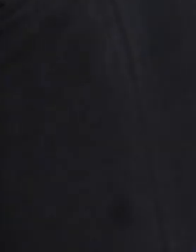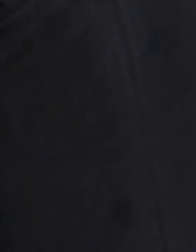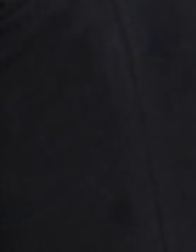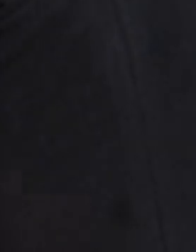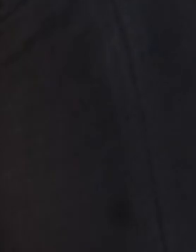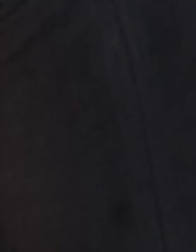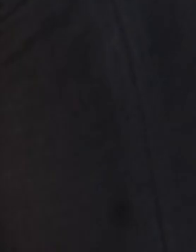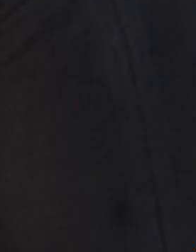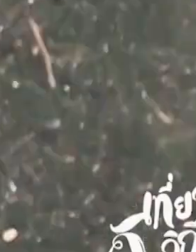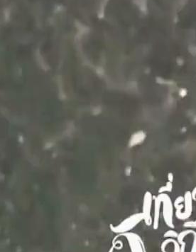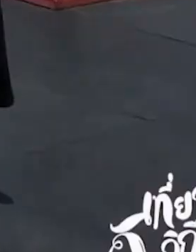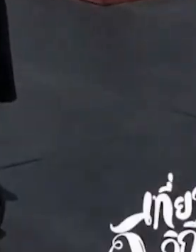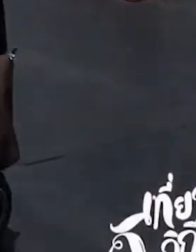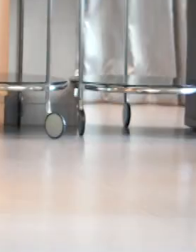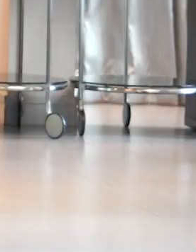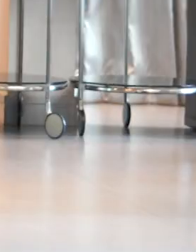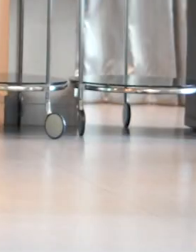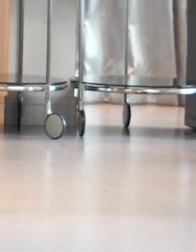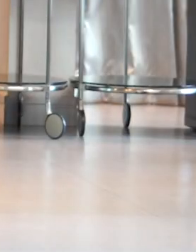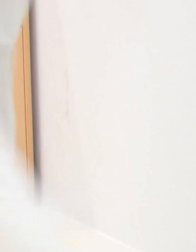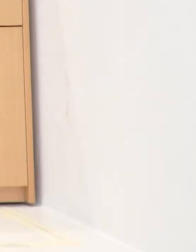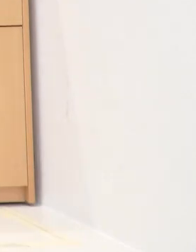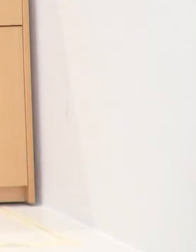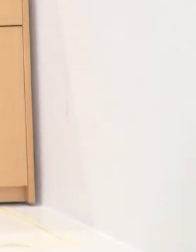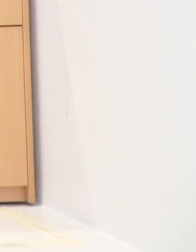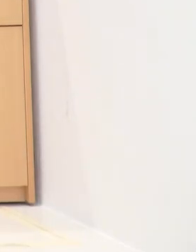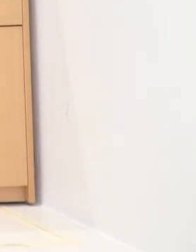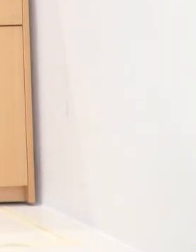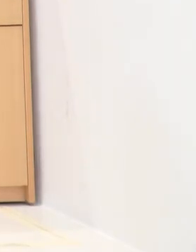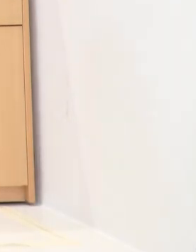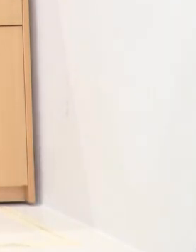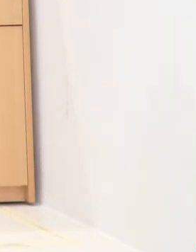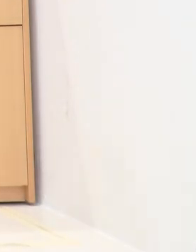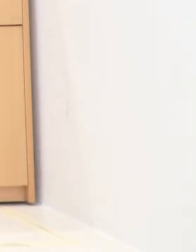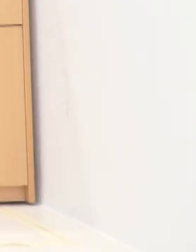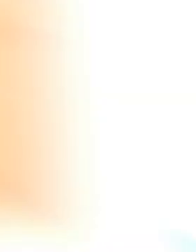ศูนย์ e-life จัดจำหน่ายอุปกรณ์สุขภาพสำหรับทุกช่วงวัยอย่างครบวงจร